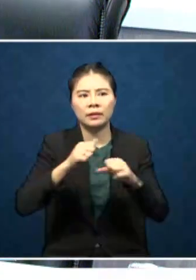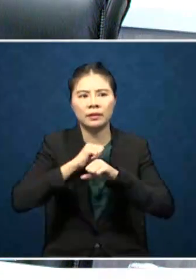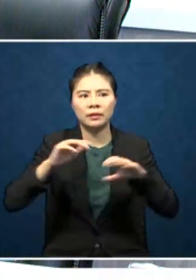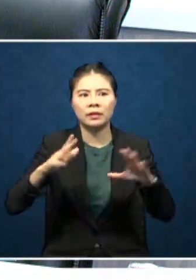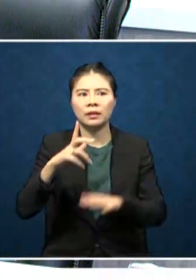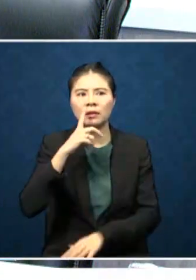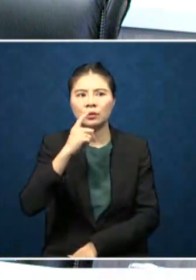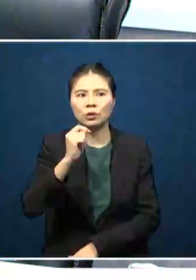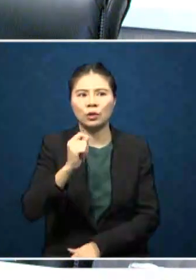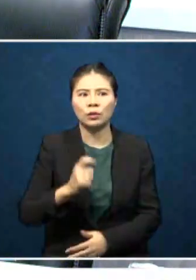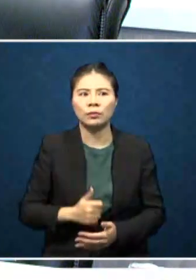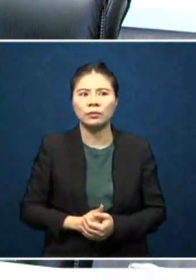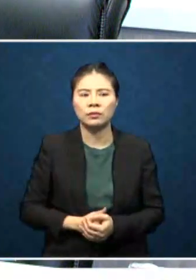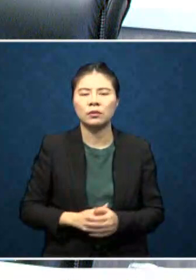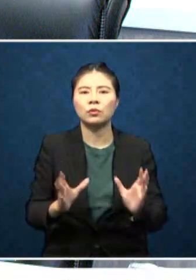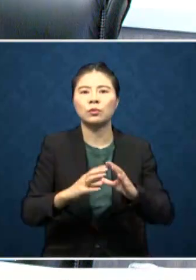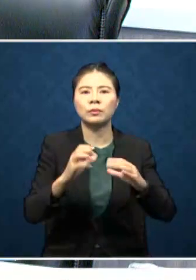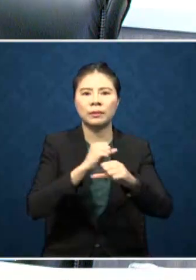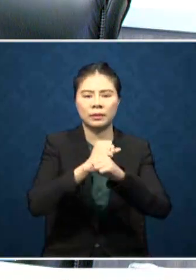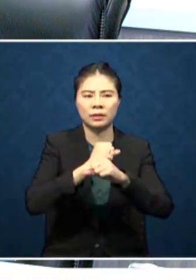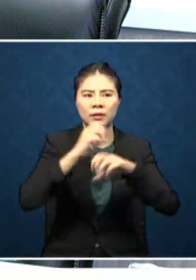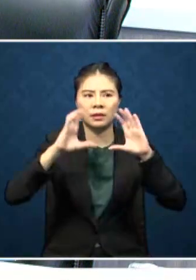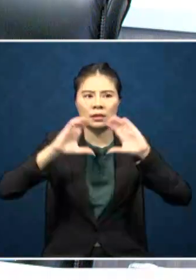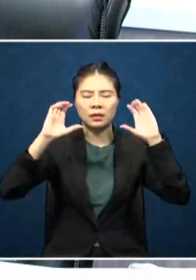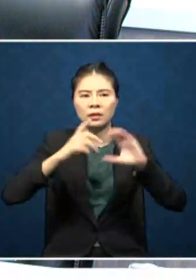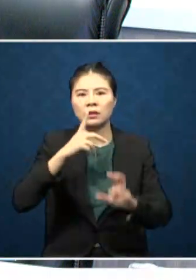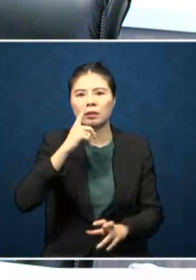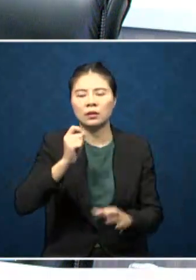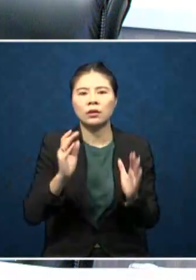คำตอบเมื่อทางหน่วยงานของรัฐได้ตอบมาครับกราบขอบพระคุณครับ